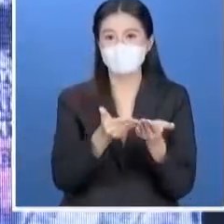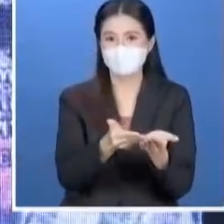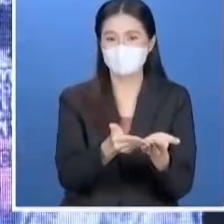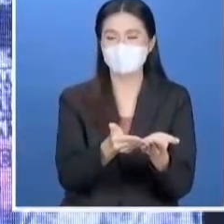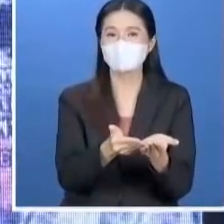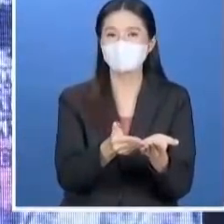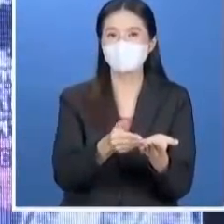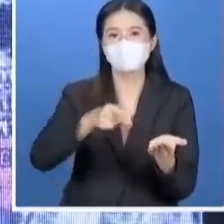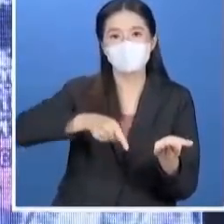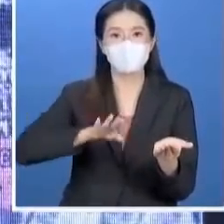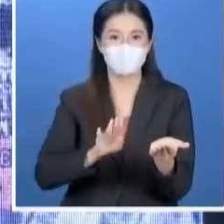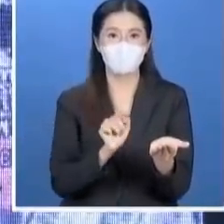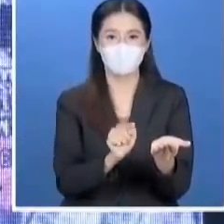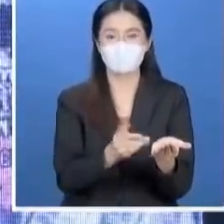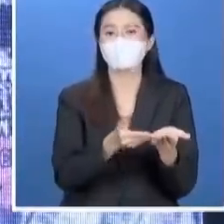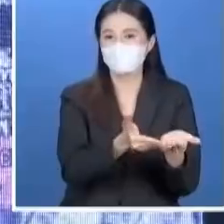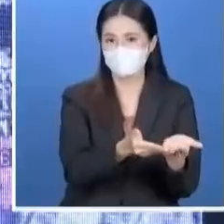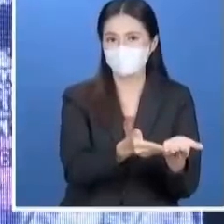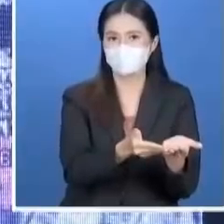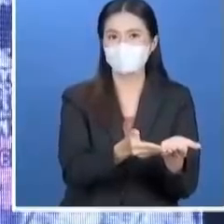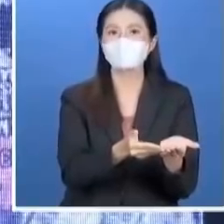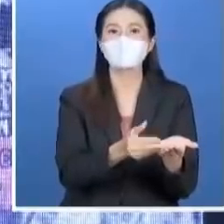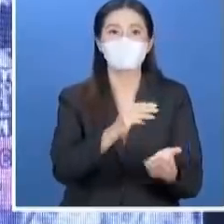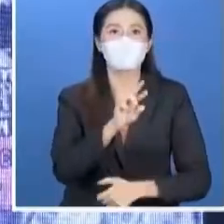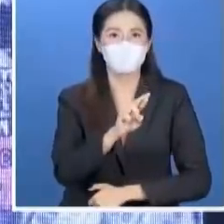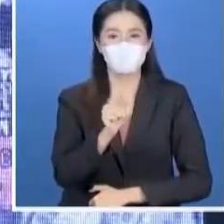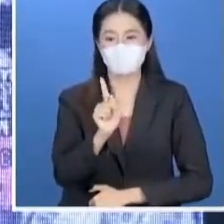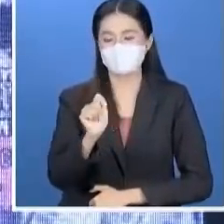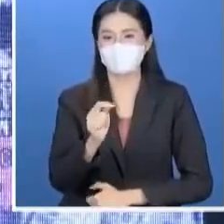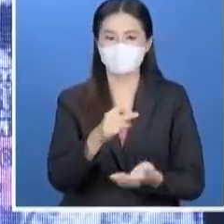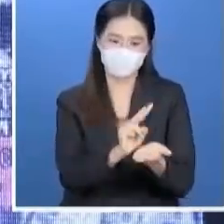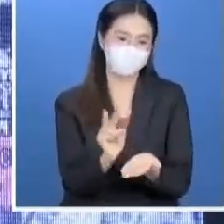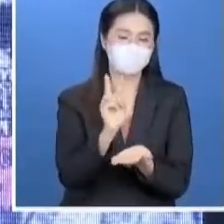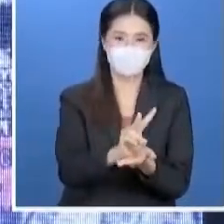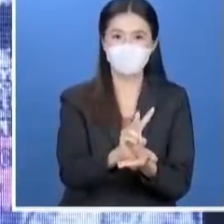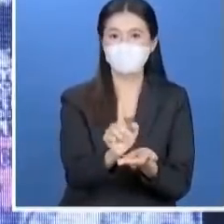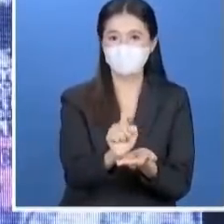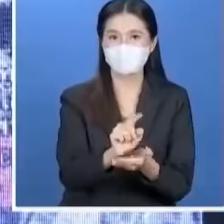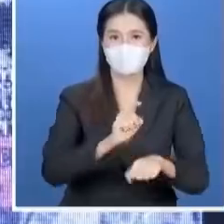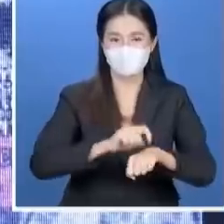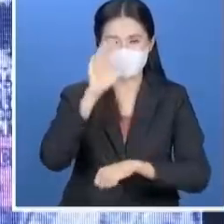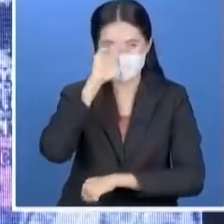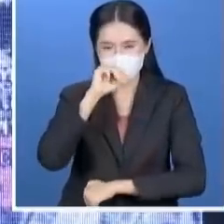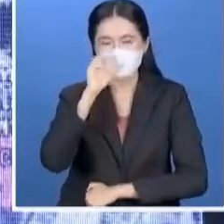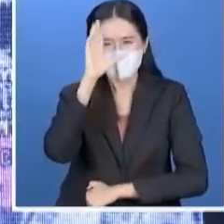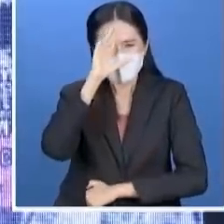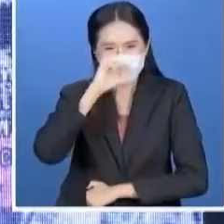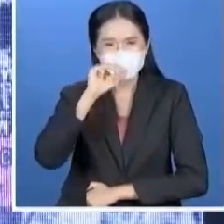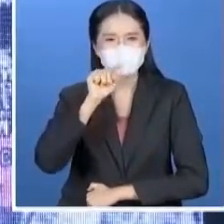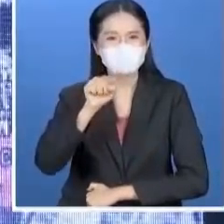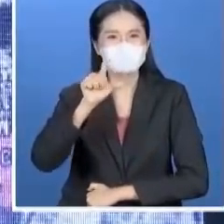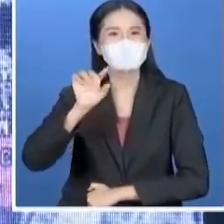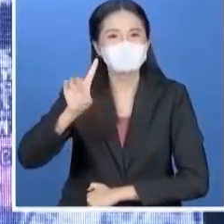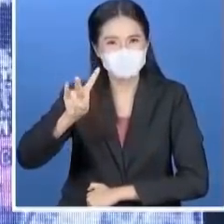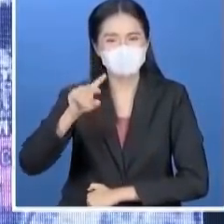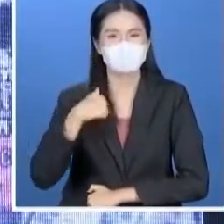ทียบท่าเรือพิบูลสงครามจากนั้นโรเบิร์ตและกระติกได้ลงจากเรือจากนั้นเวลาเที่ยงคืน 27 นาทีกระ